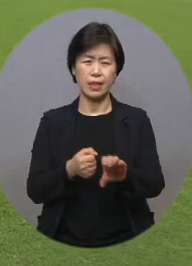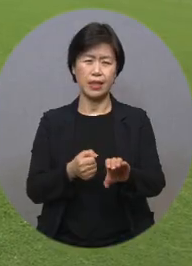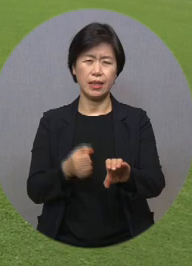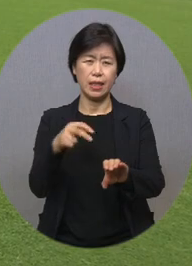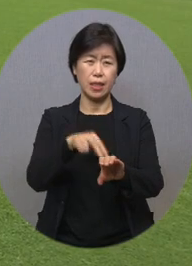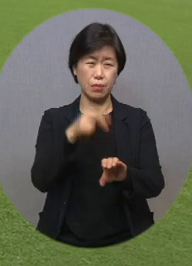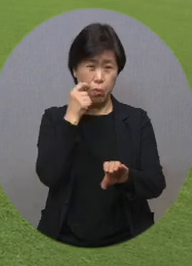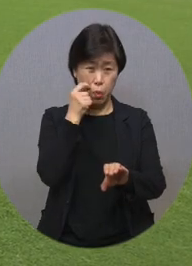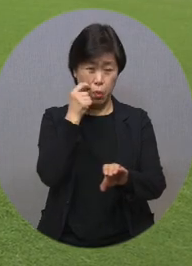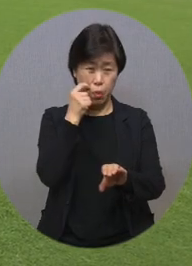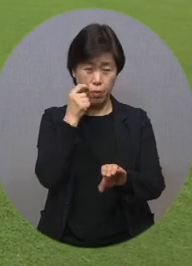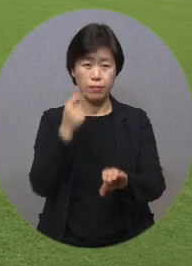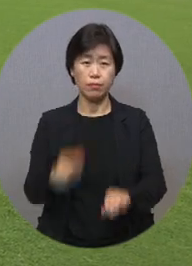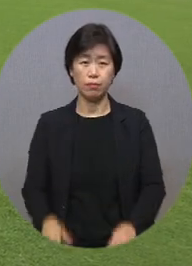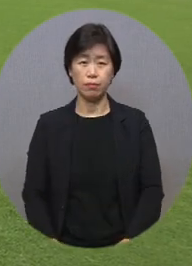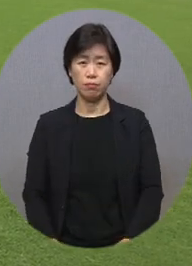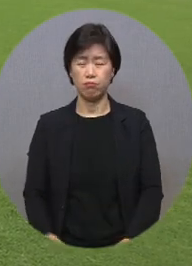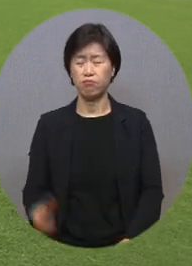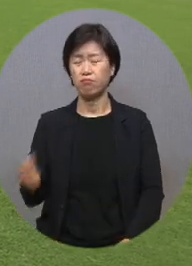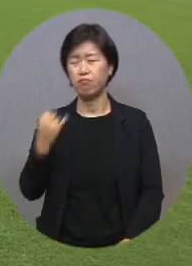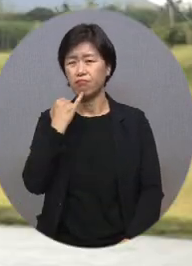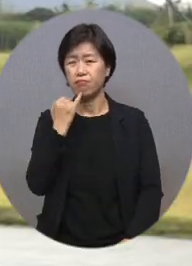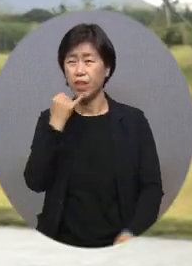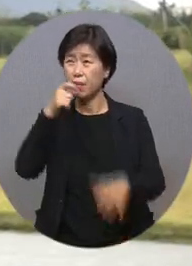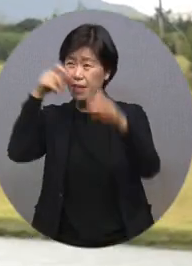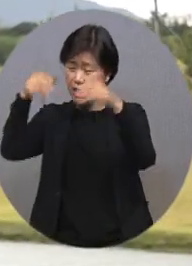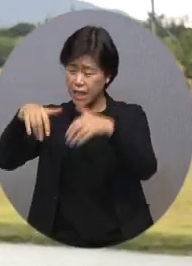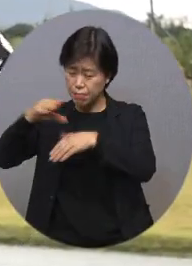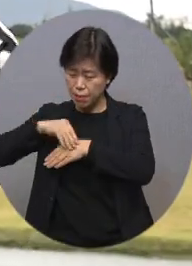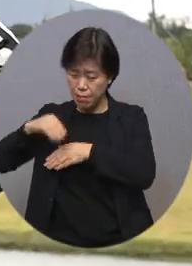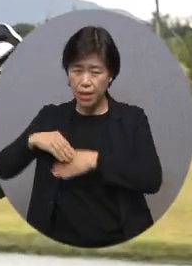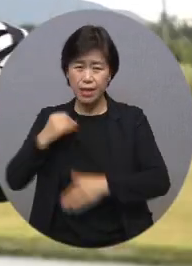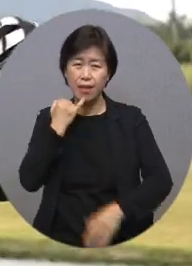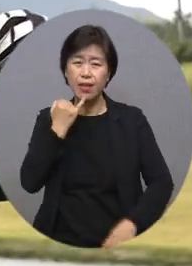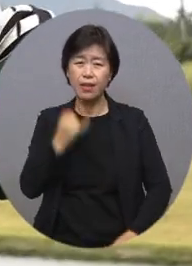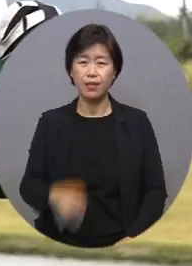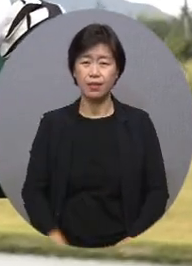이게 낫지. 비 맞는 게 낫지. 네.